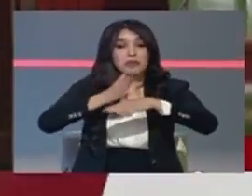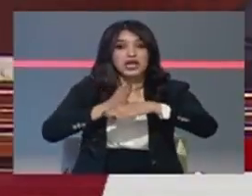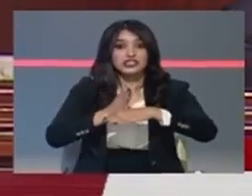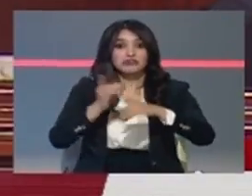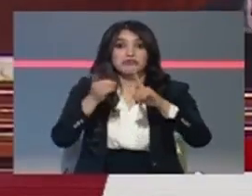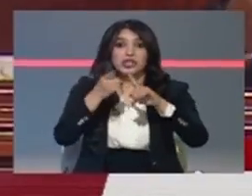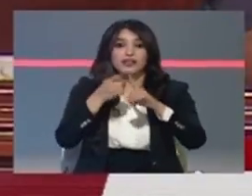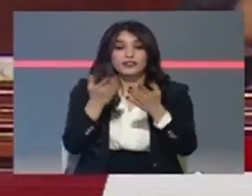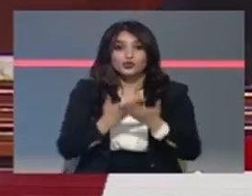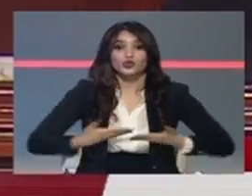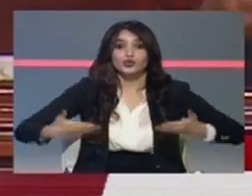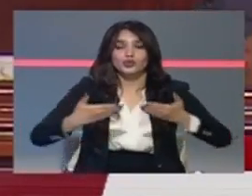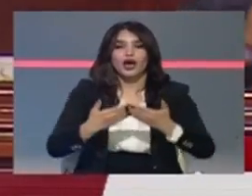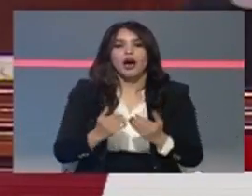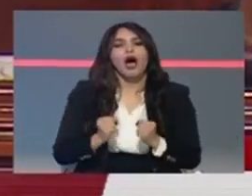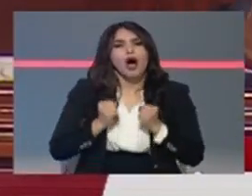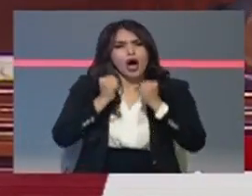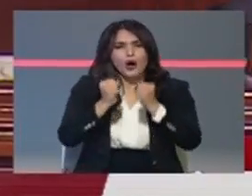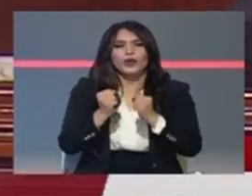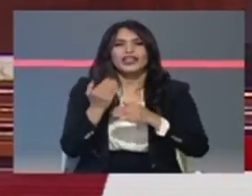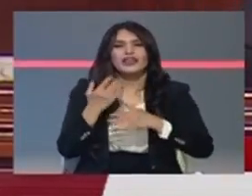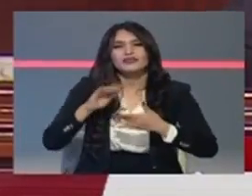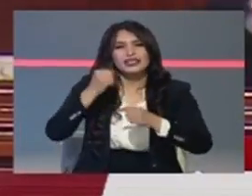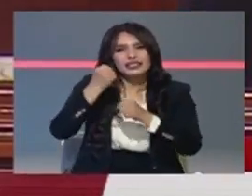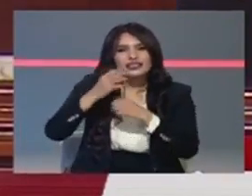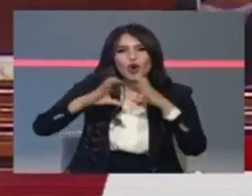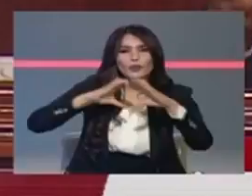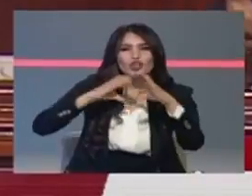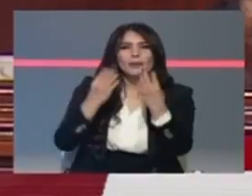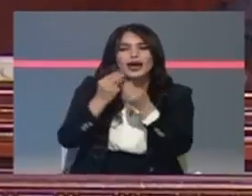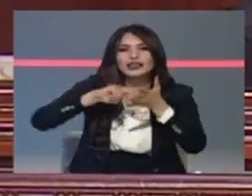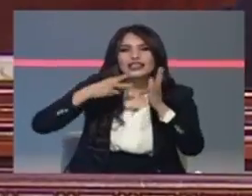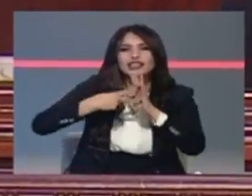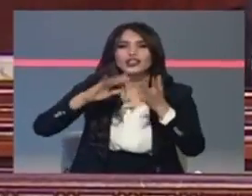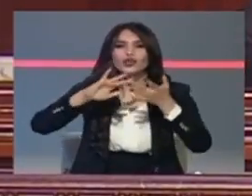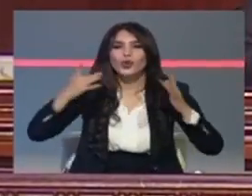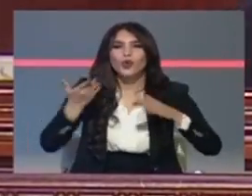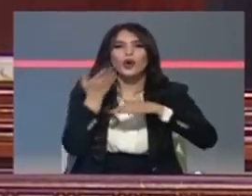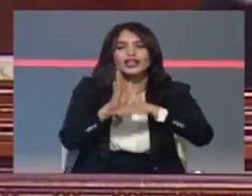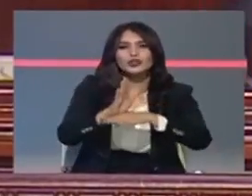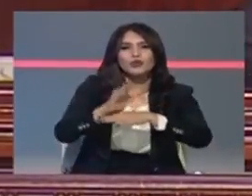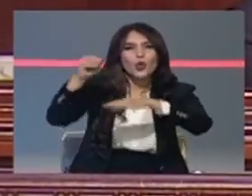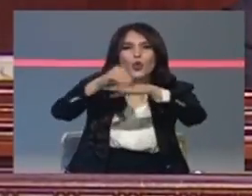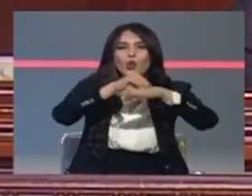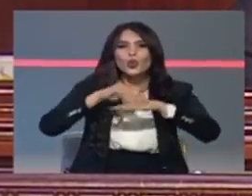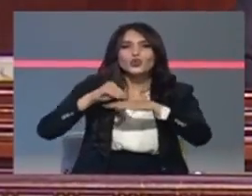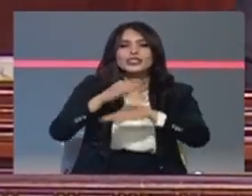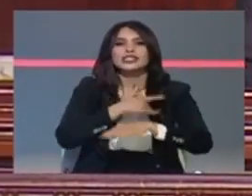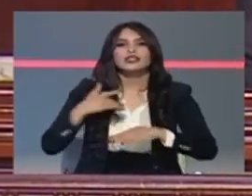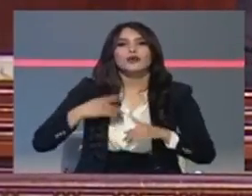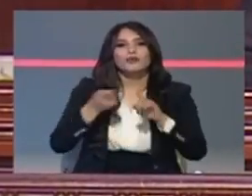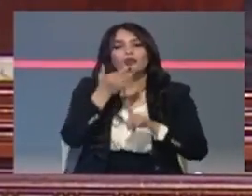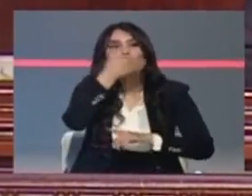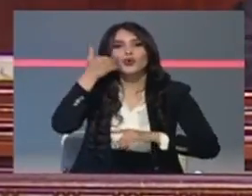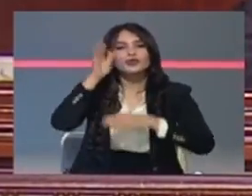الظرفية هذه حاولنا نستعمل التكنولوجيا، حاولنا نعطي احتياطات صحية باش على الأقل نحمو